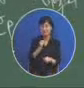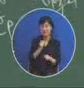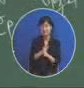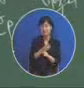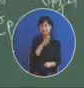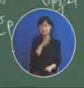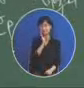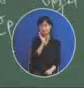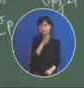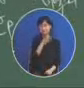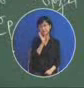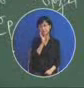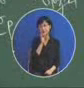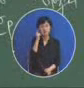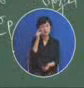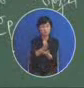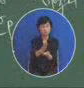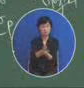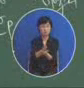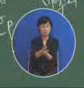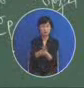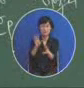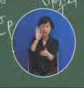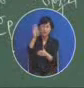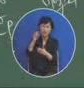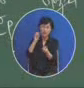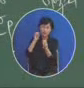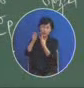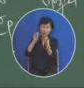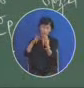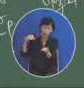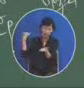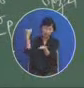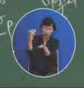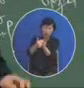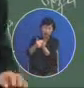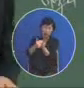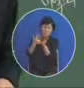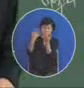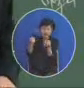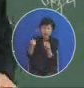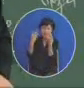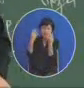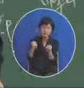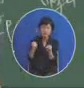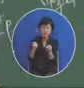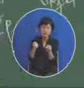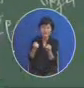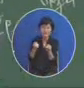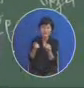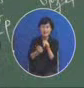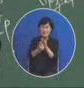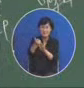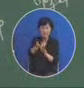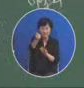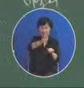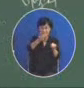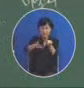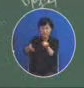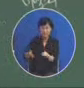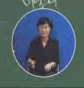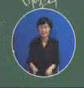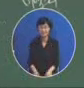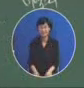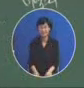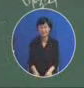마시고 나는 응답받을 게 엄청 많다 하고 기도하셔야 So our senior deaconesses don't say, oh, I'm too old now. But then really keep saying to yourself that you still